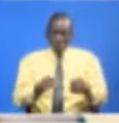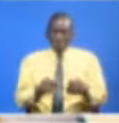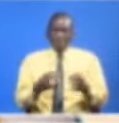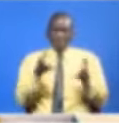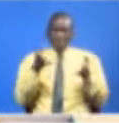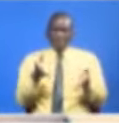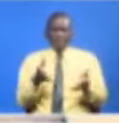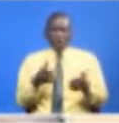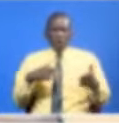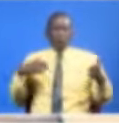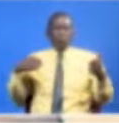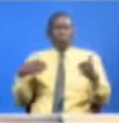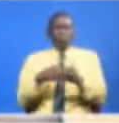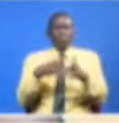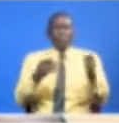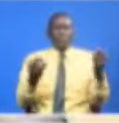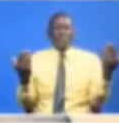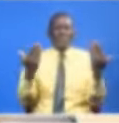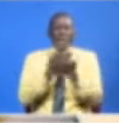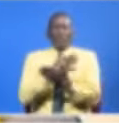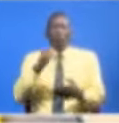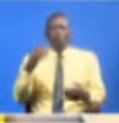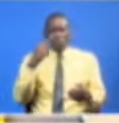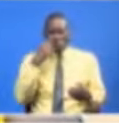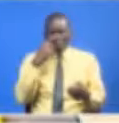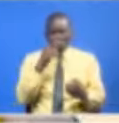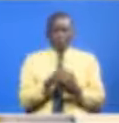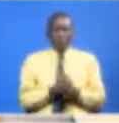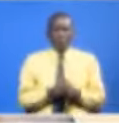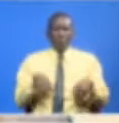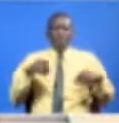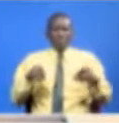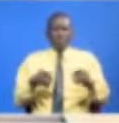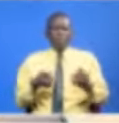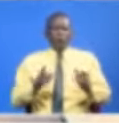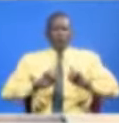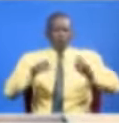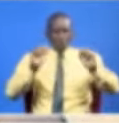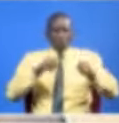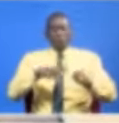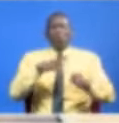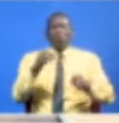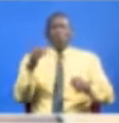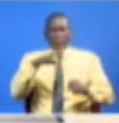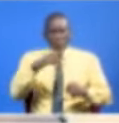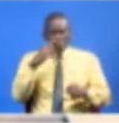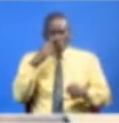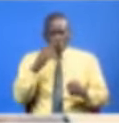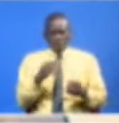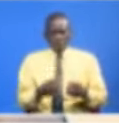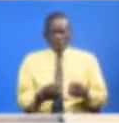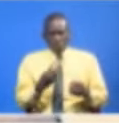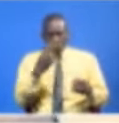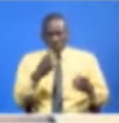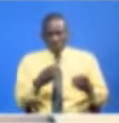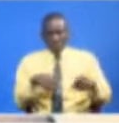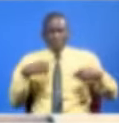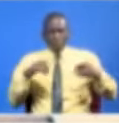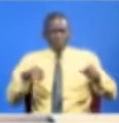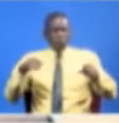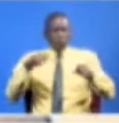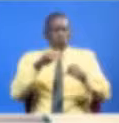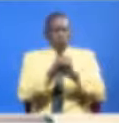inafungia watu usiku kwenda nyumbani, wanashindwa kwenda makwao. Ndio unaona maana watu wamejaa kwa